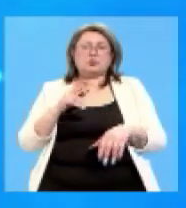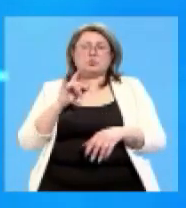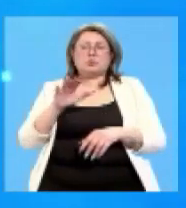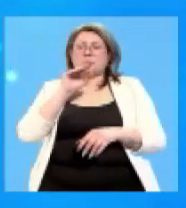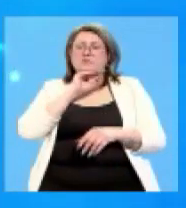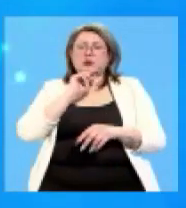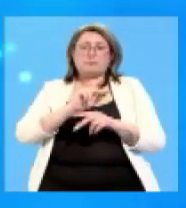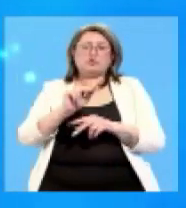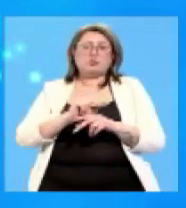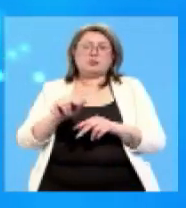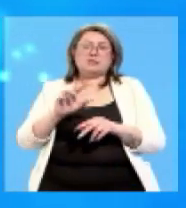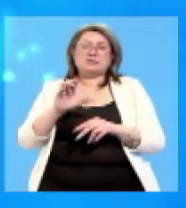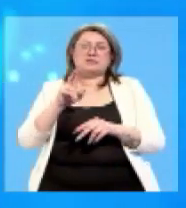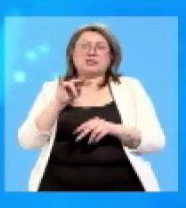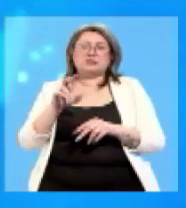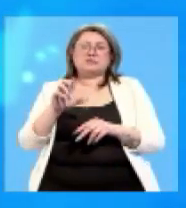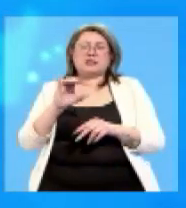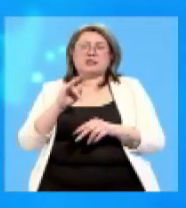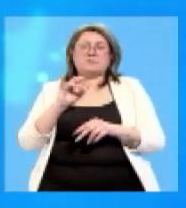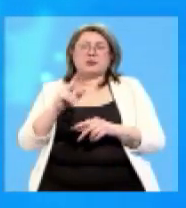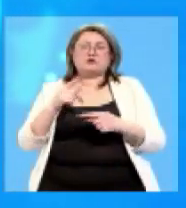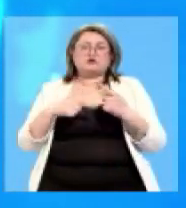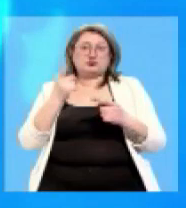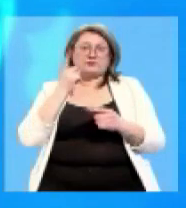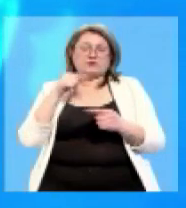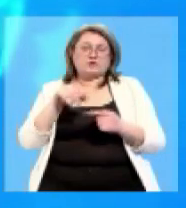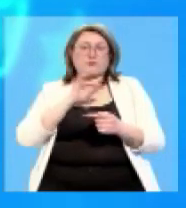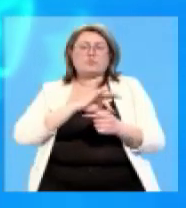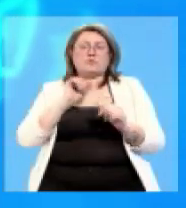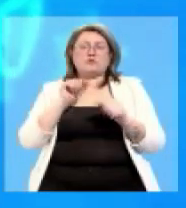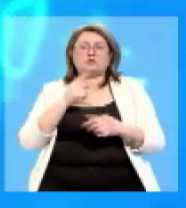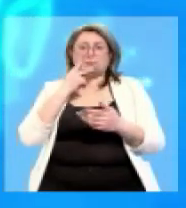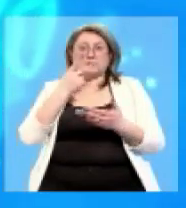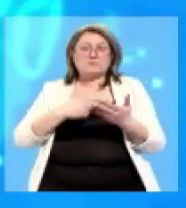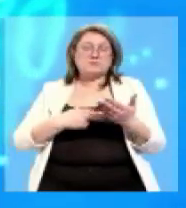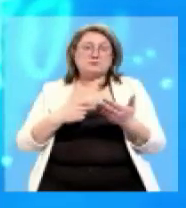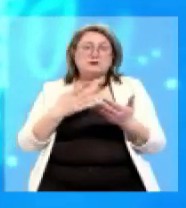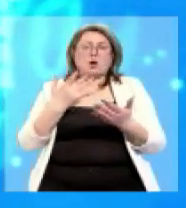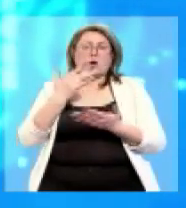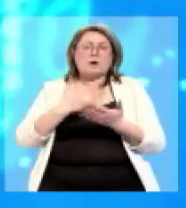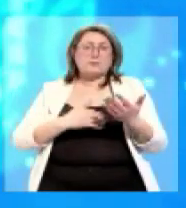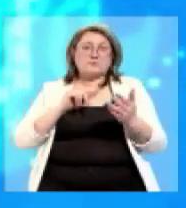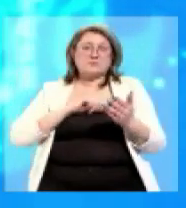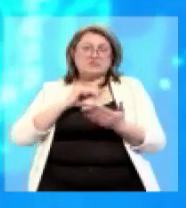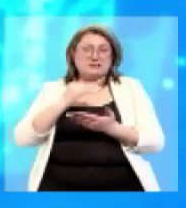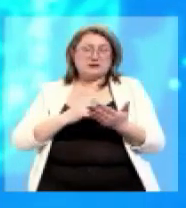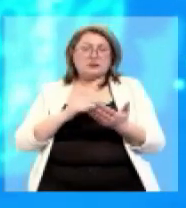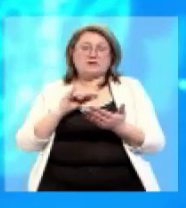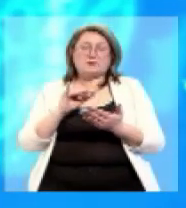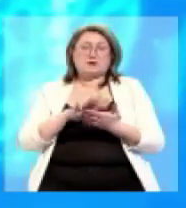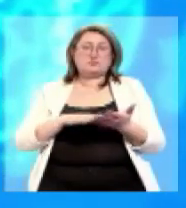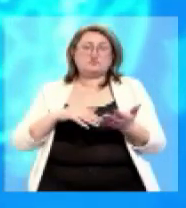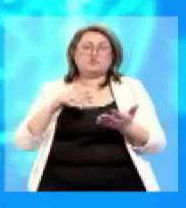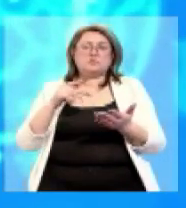платформасында смартфон арқылы өтуге мүмкіндік бар. Пайдаланушы оның сипаттамасымен, ұзақтығымен, сабақтар мен тапсырмалардың саны